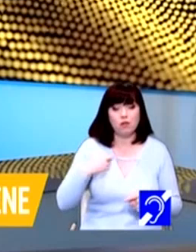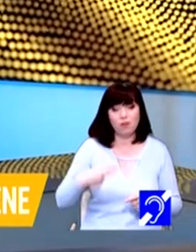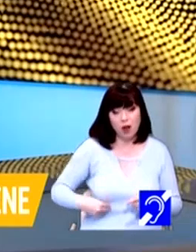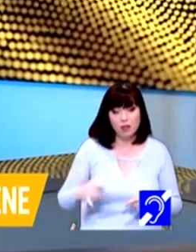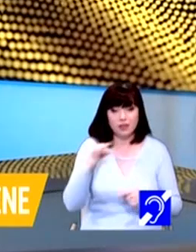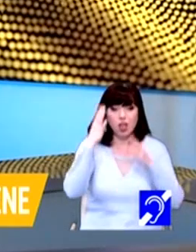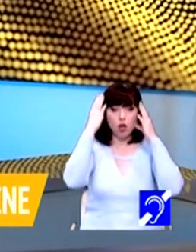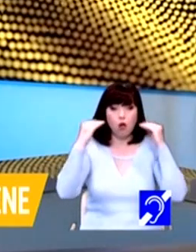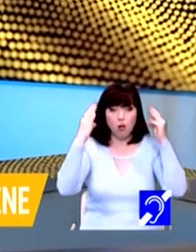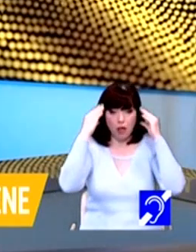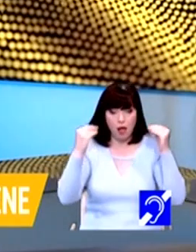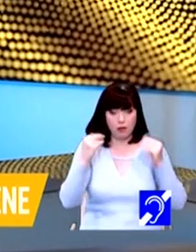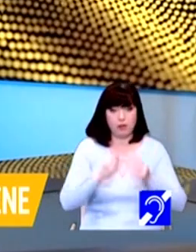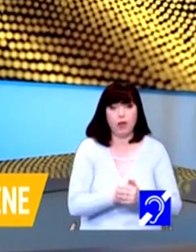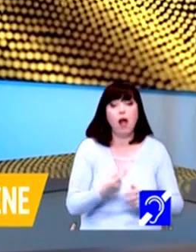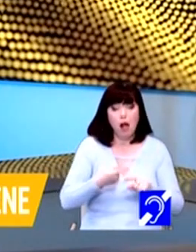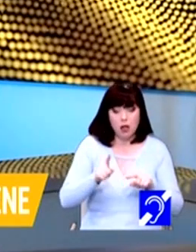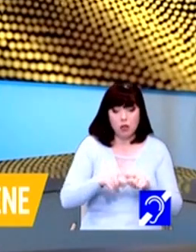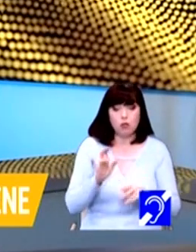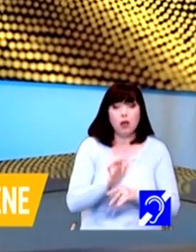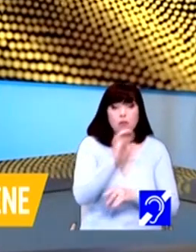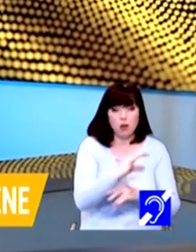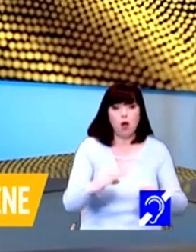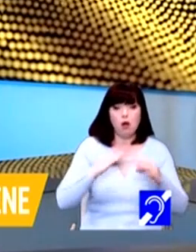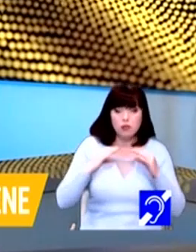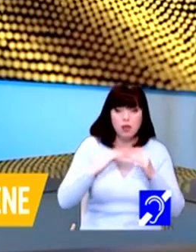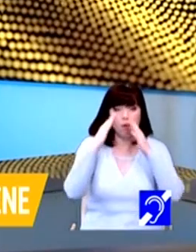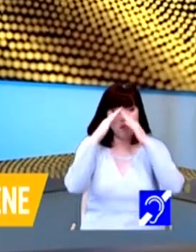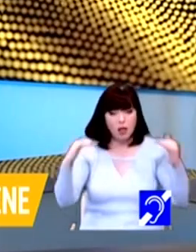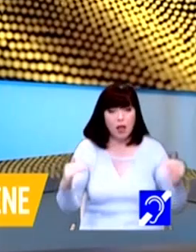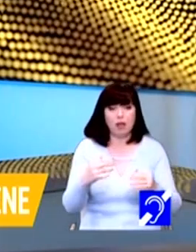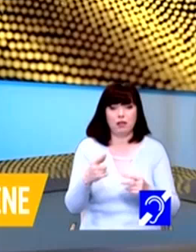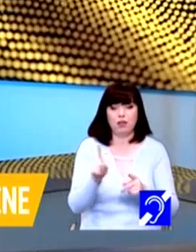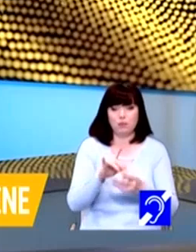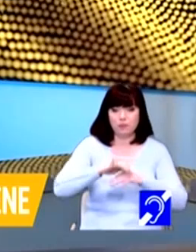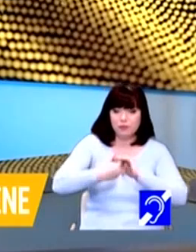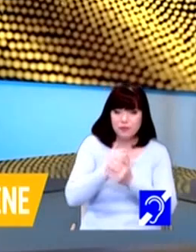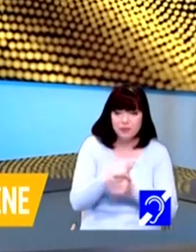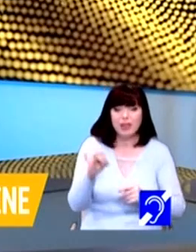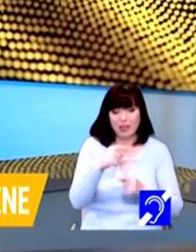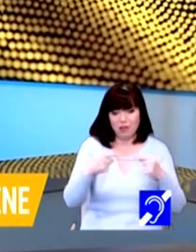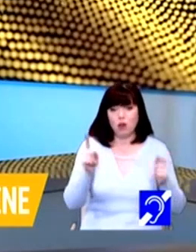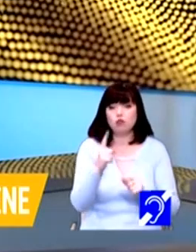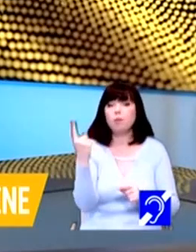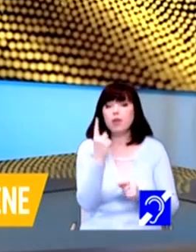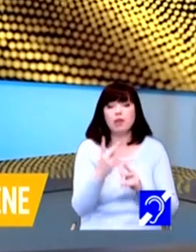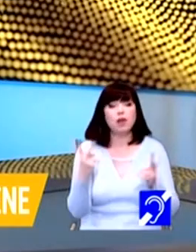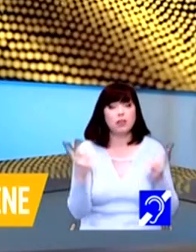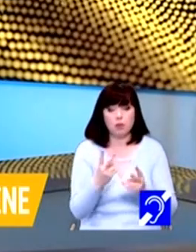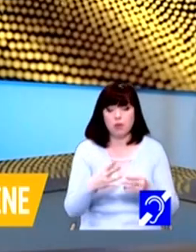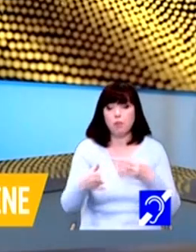regatului țărilor de jos, state care au trimis pături, corturi, seturi de igienă și bunuri de primă necesitate în valoare de